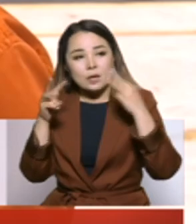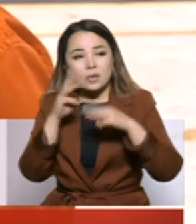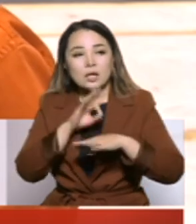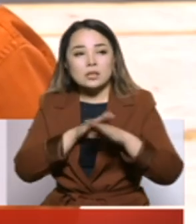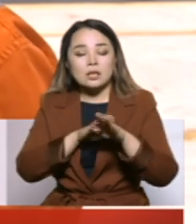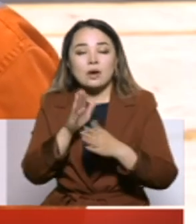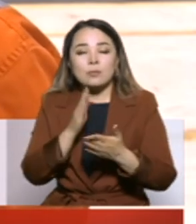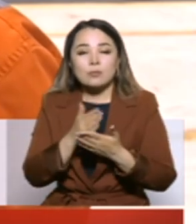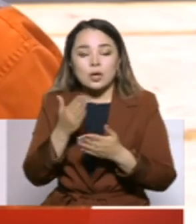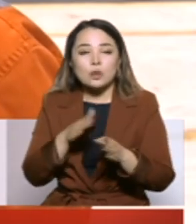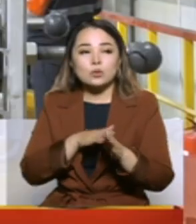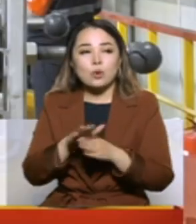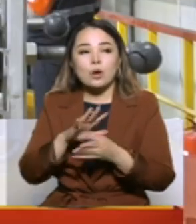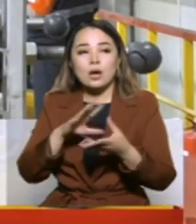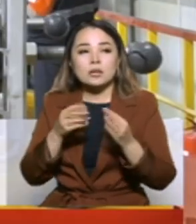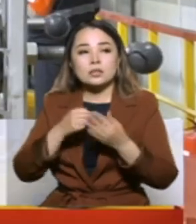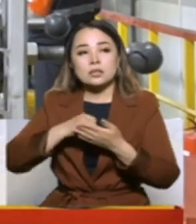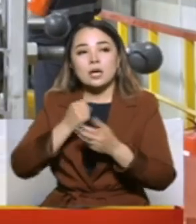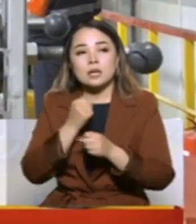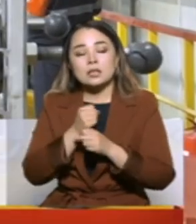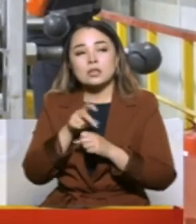және де толықтай анализ жасау.